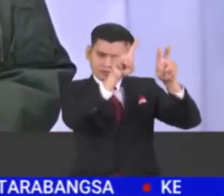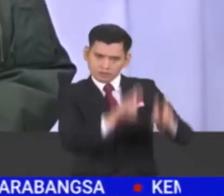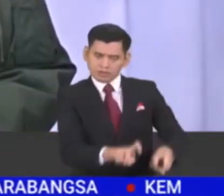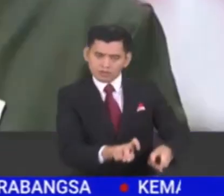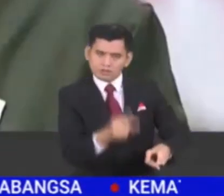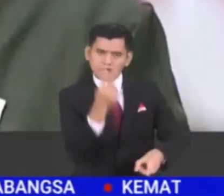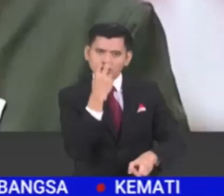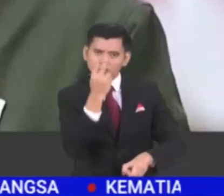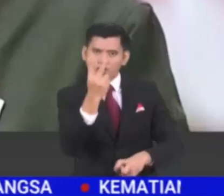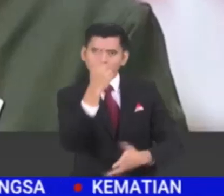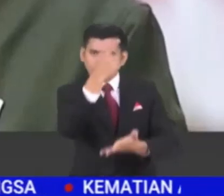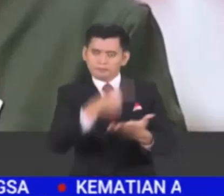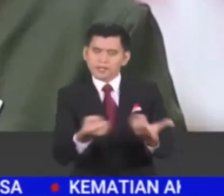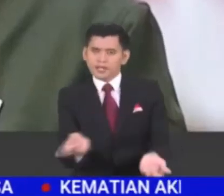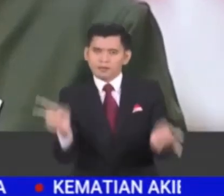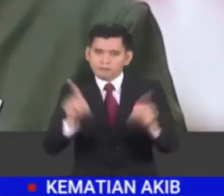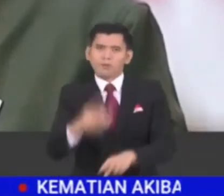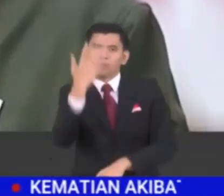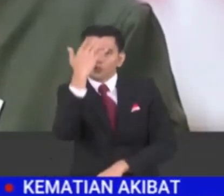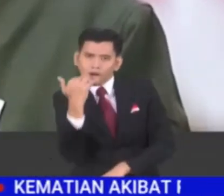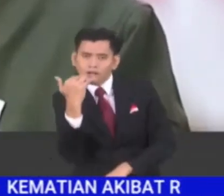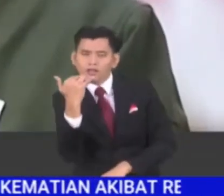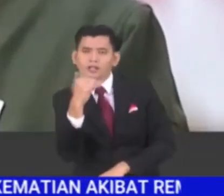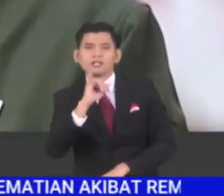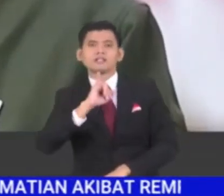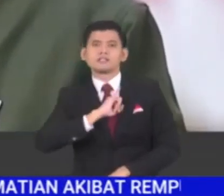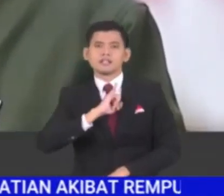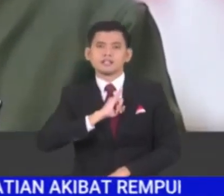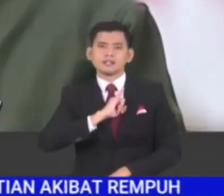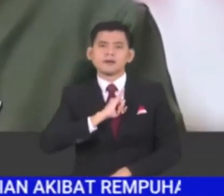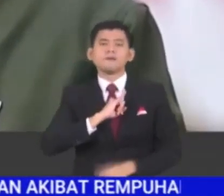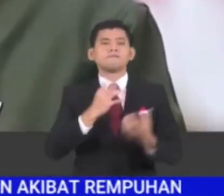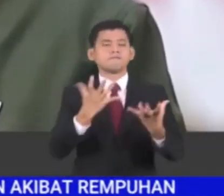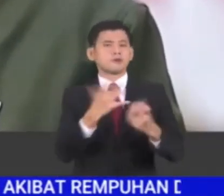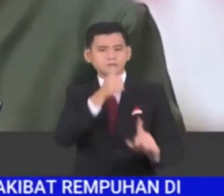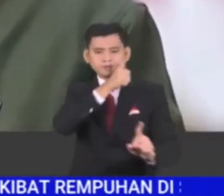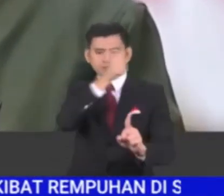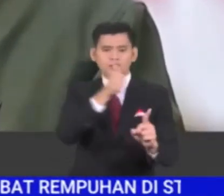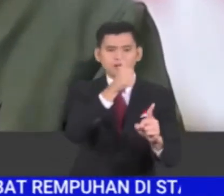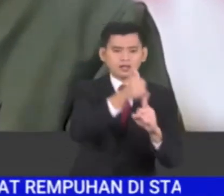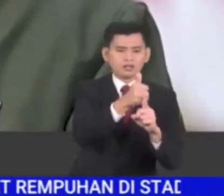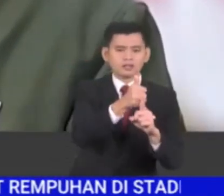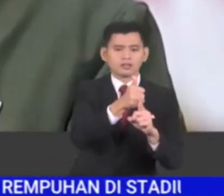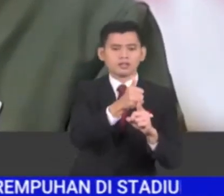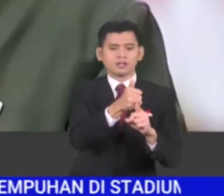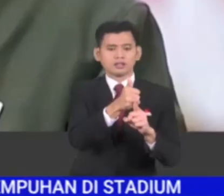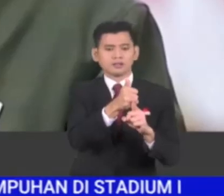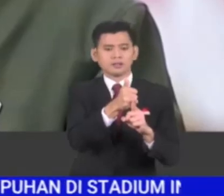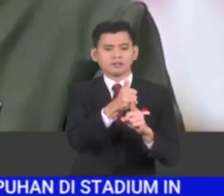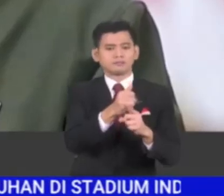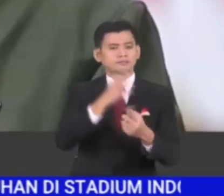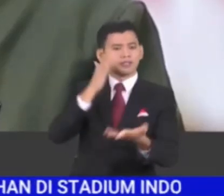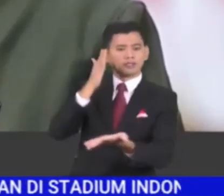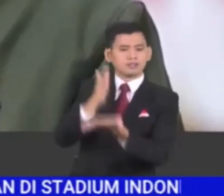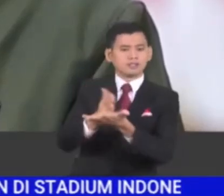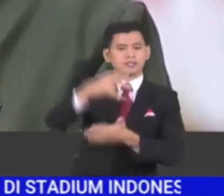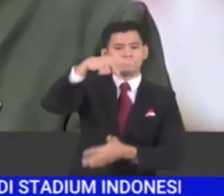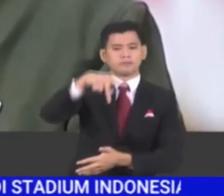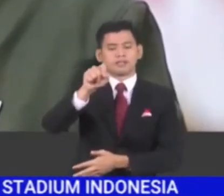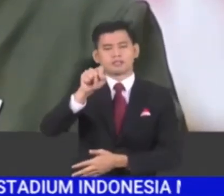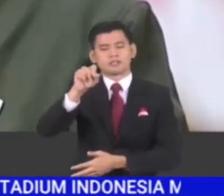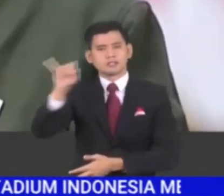kasus ini Untuk itu saya juga memerintahkan PSI Untuk menghentikan